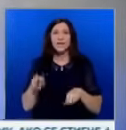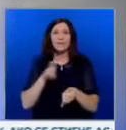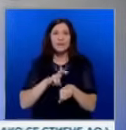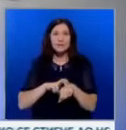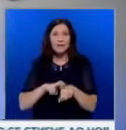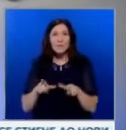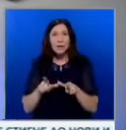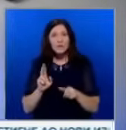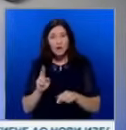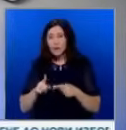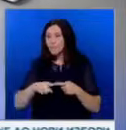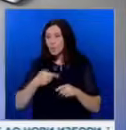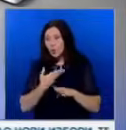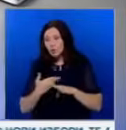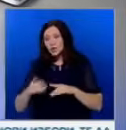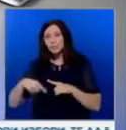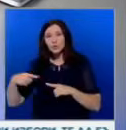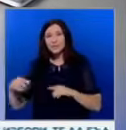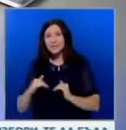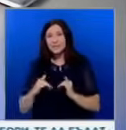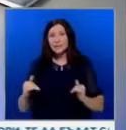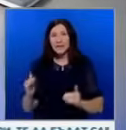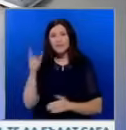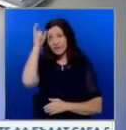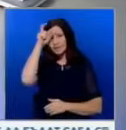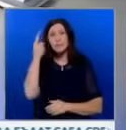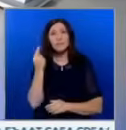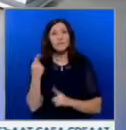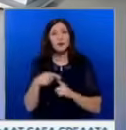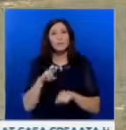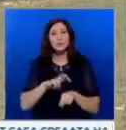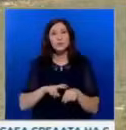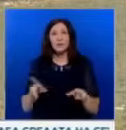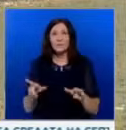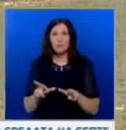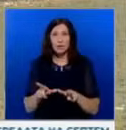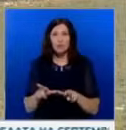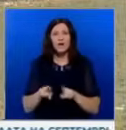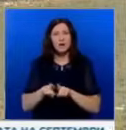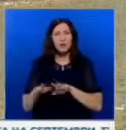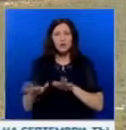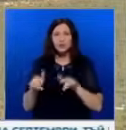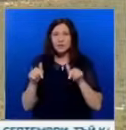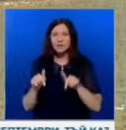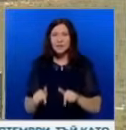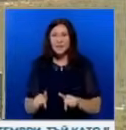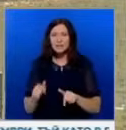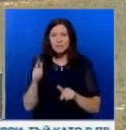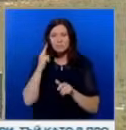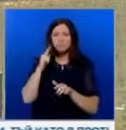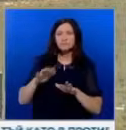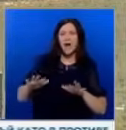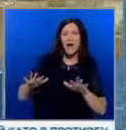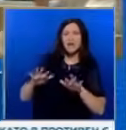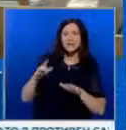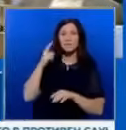продължават процесите на разцепление в ДПС, но първо към Деси Маркова. Като че ли днес се поразсея мнението за